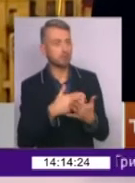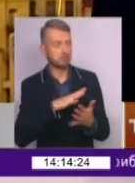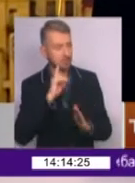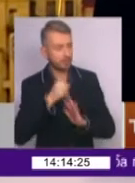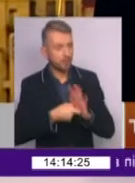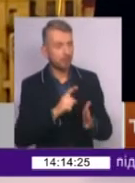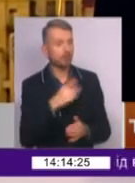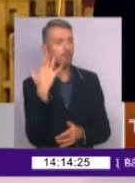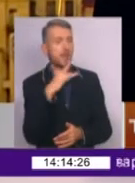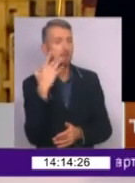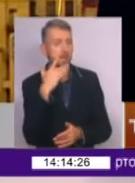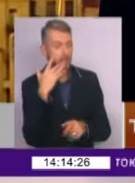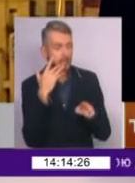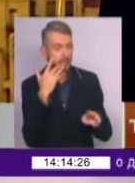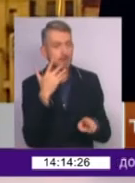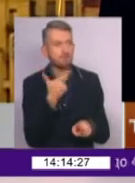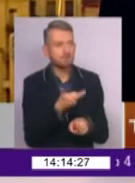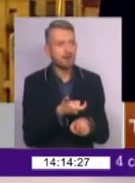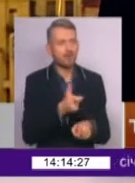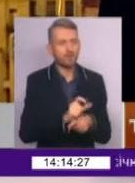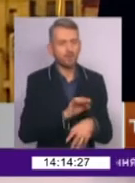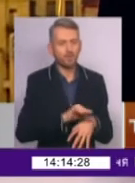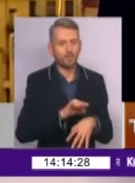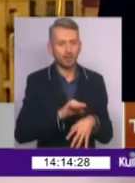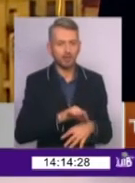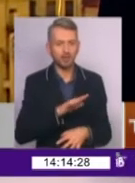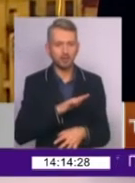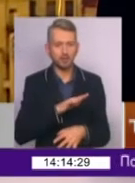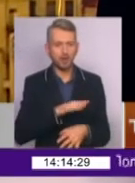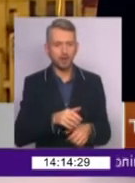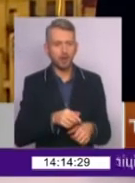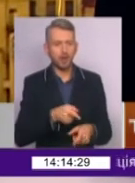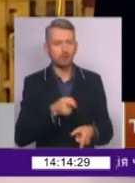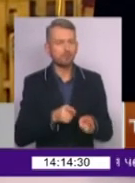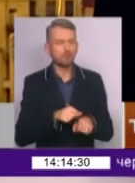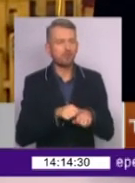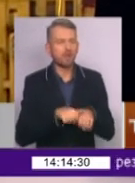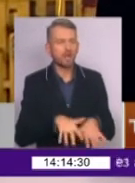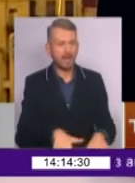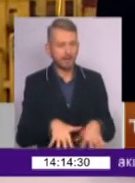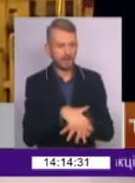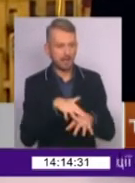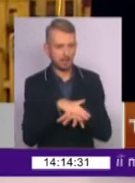в Сполучених Штатах Америки переважно на це хворіли корінне населення, індійці.